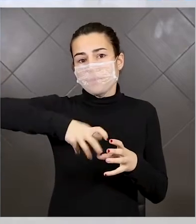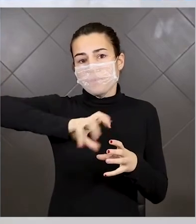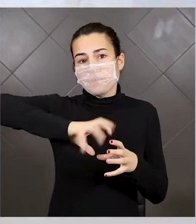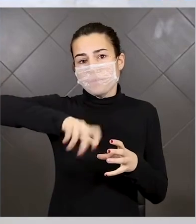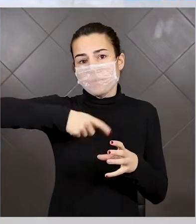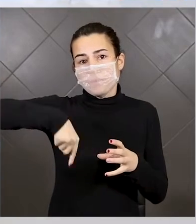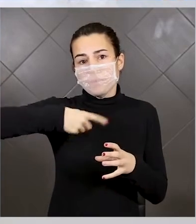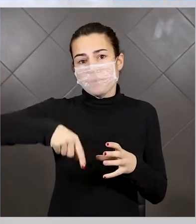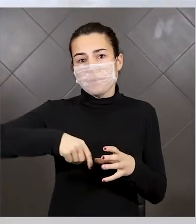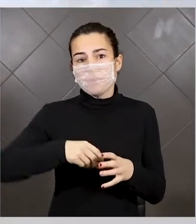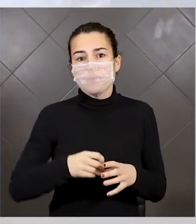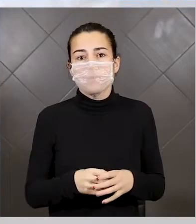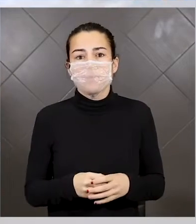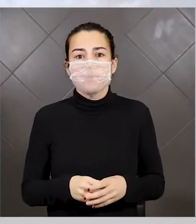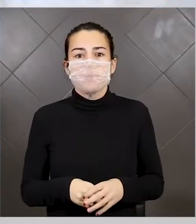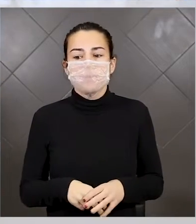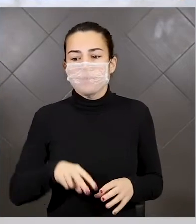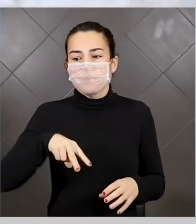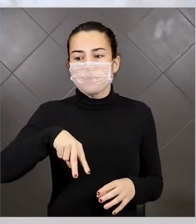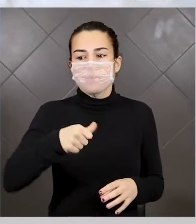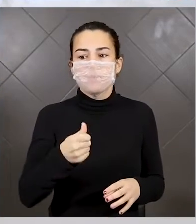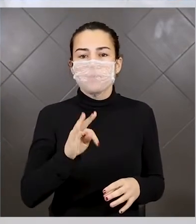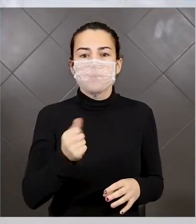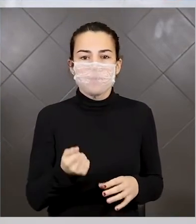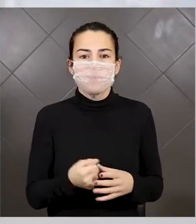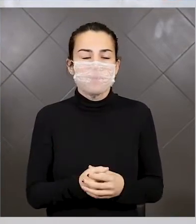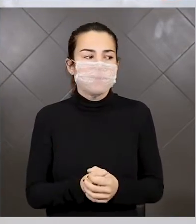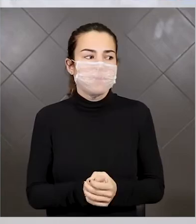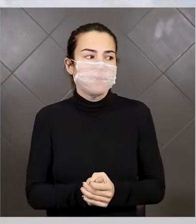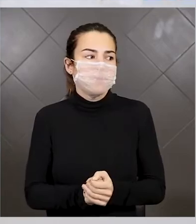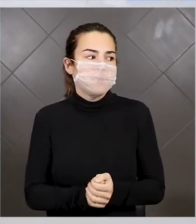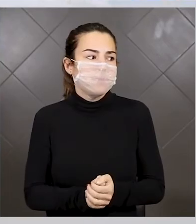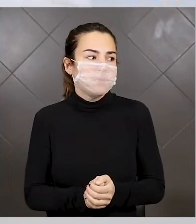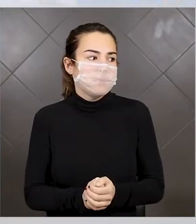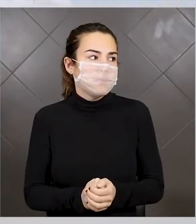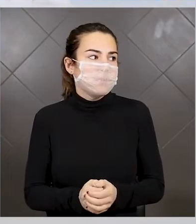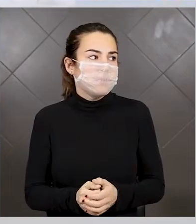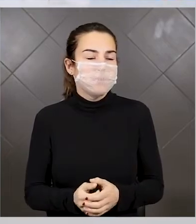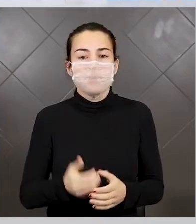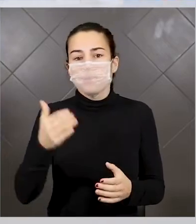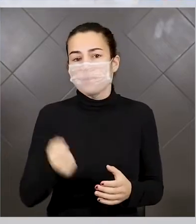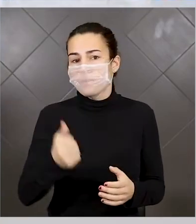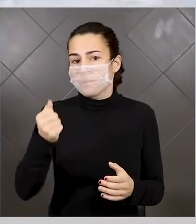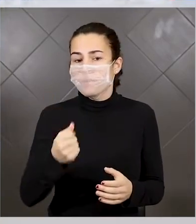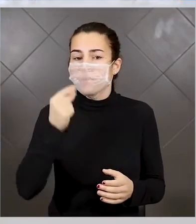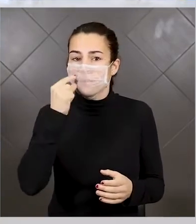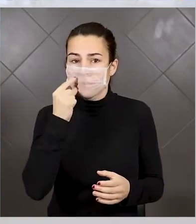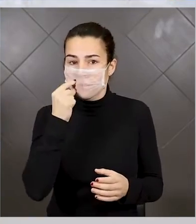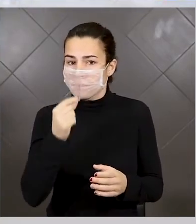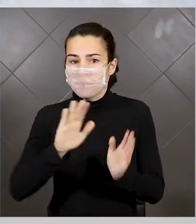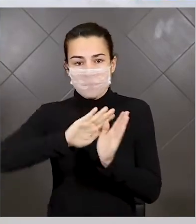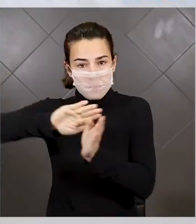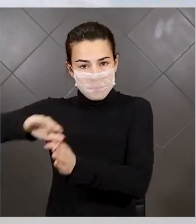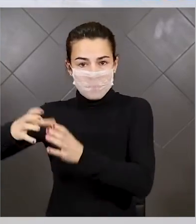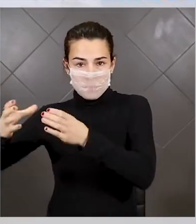i per una altra banda el que farem, aquí tenim la llet de motlle infusionada i colada i